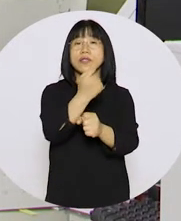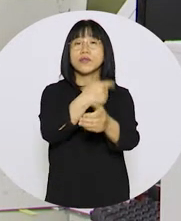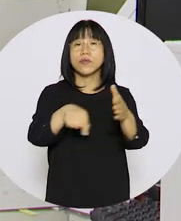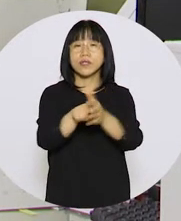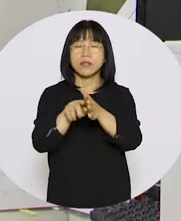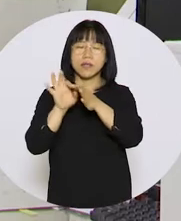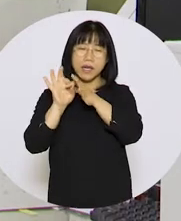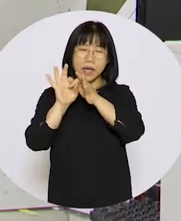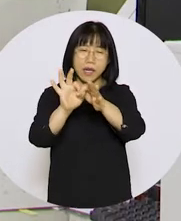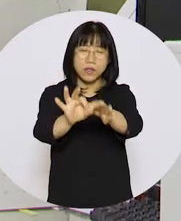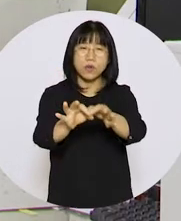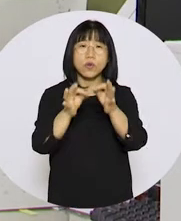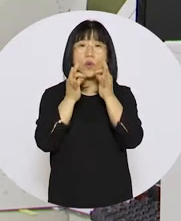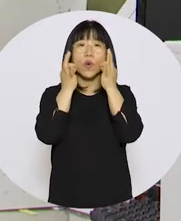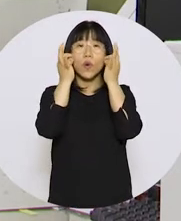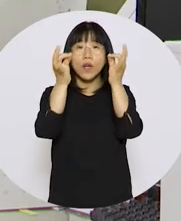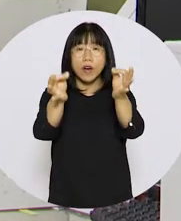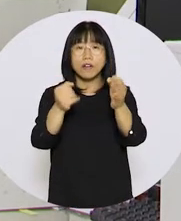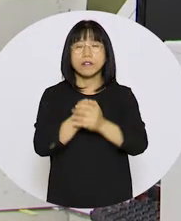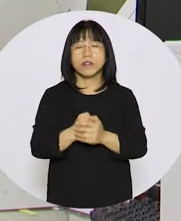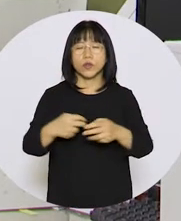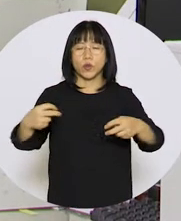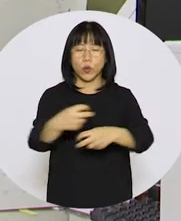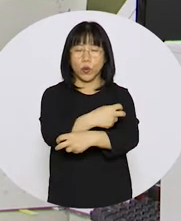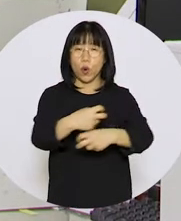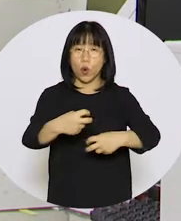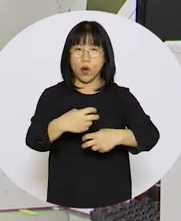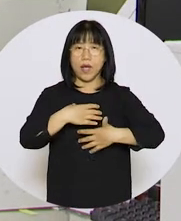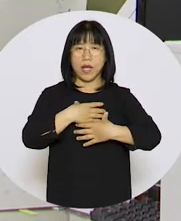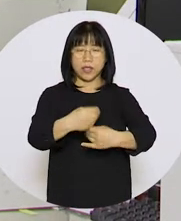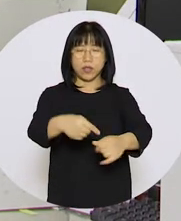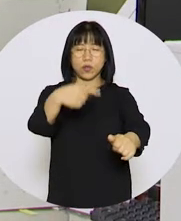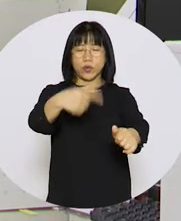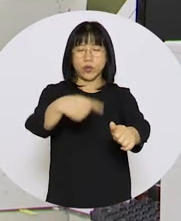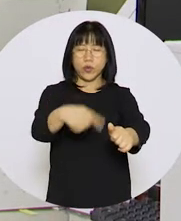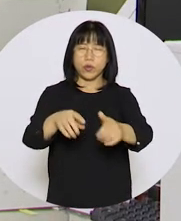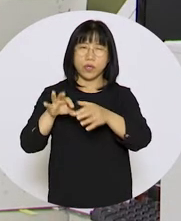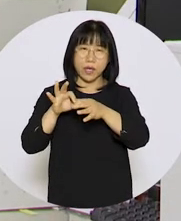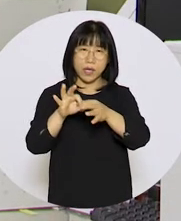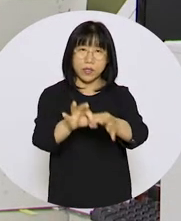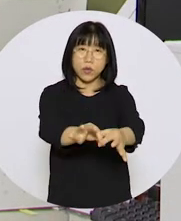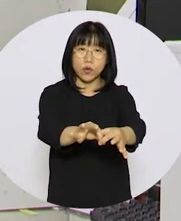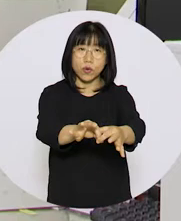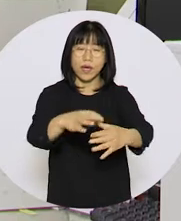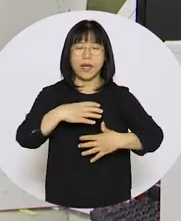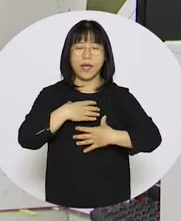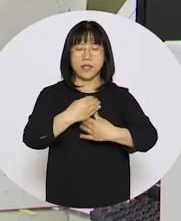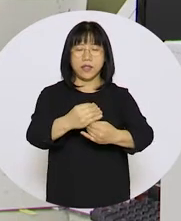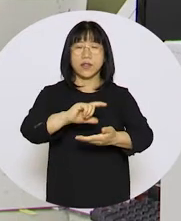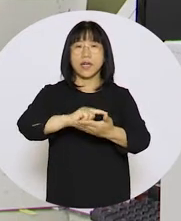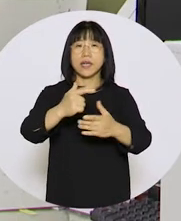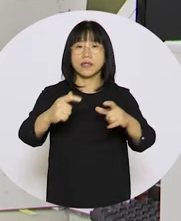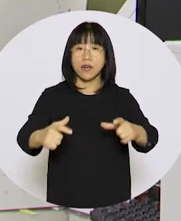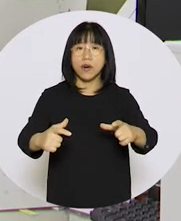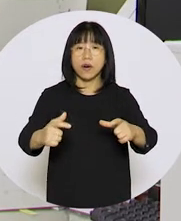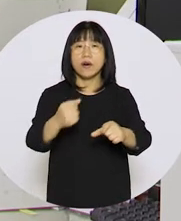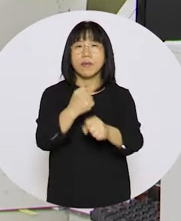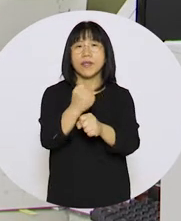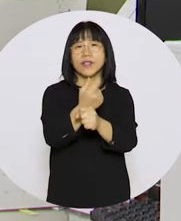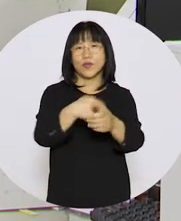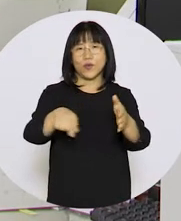지속적으로 노력하고 교통안전 교육 강화 홍보도 적극적으로 펼쳐 안전한 강사를 만드는데 최선을 다